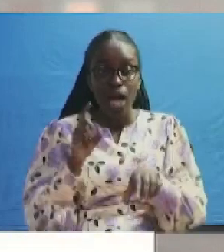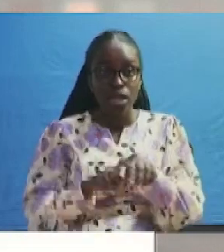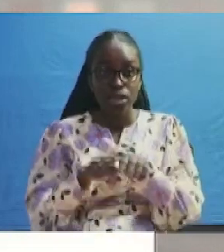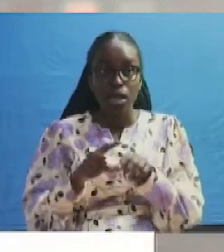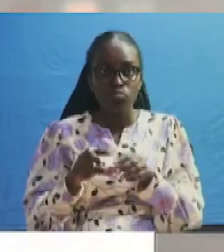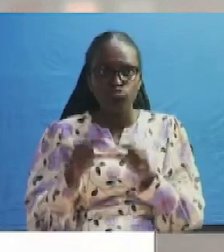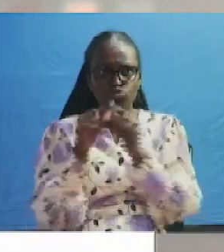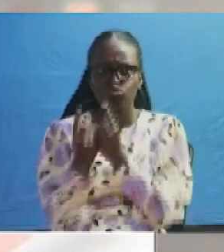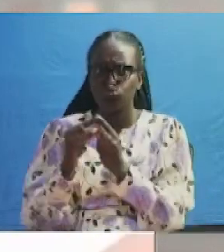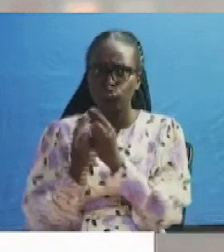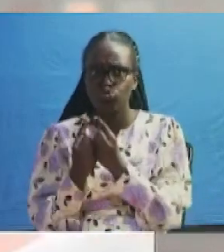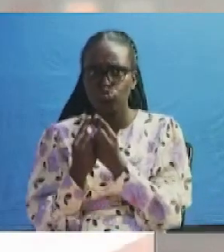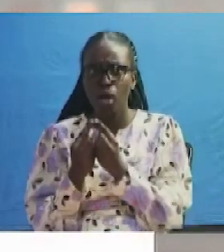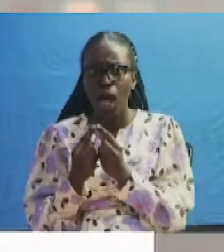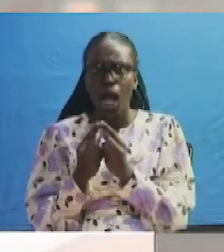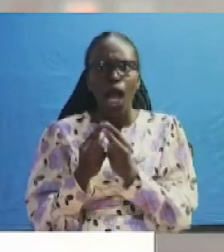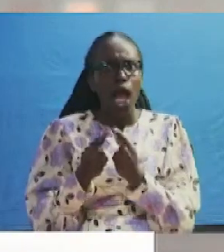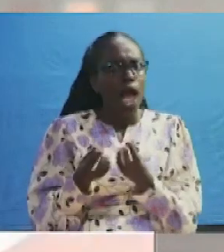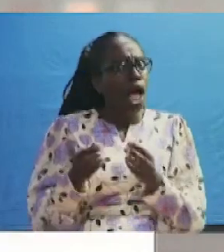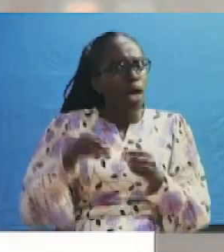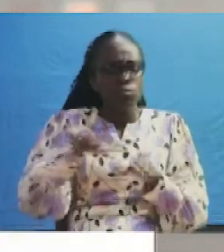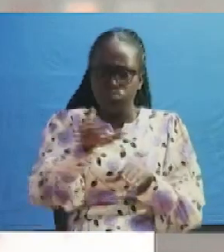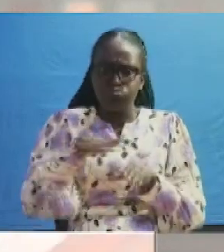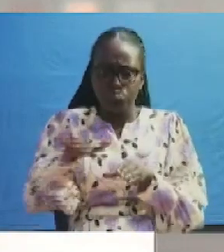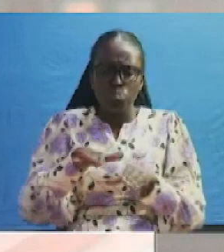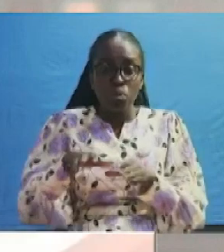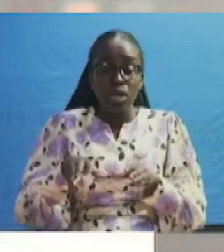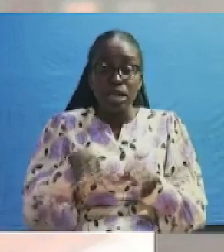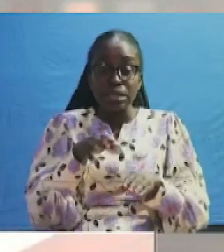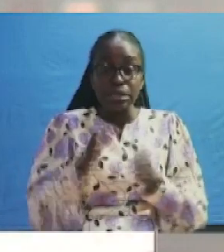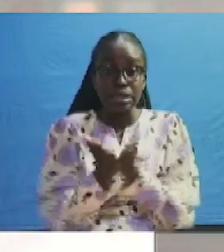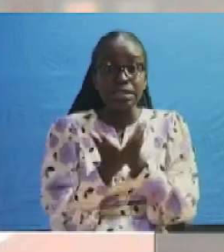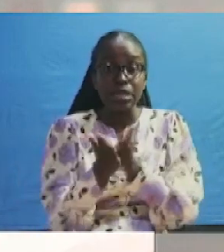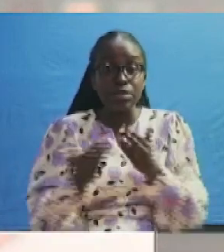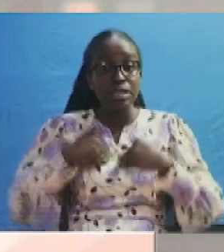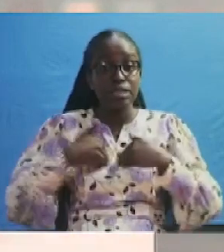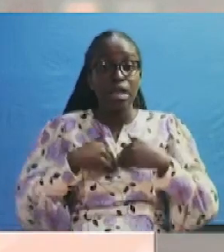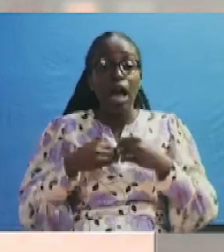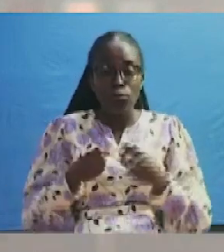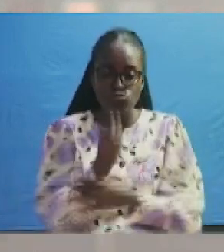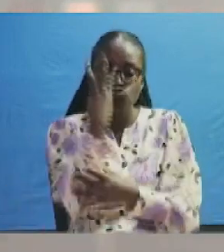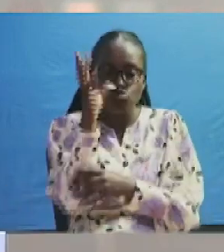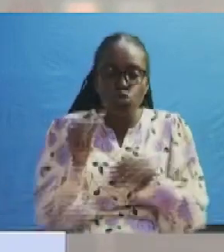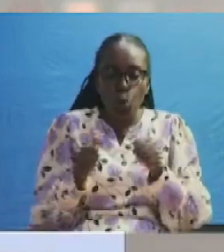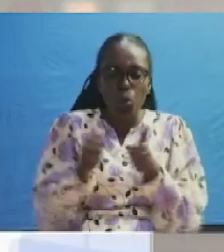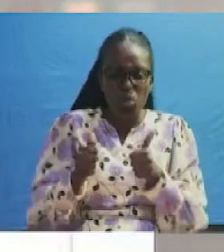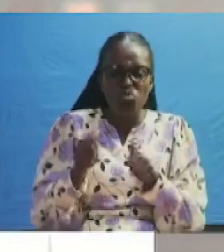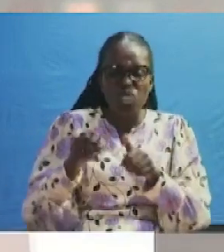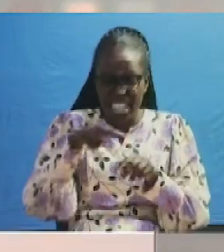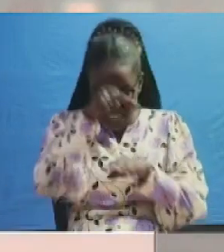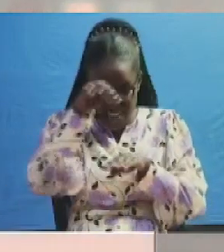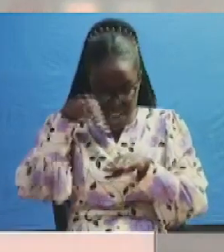Washirika katika sekta ya huduma za kifedha wanahimizwa kuzingatia mahitaji ya wananchi wanapobuni